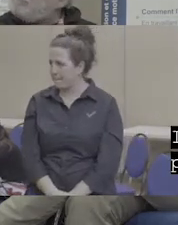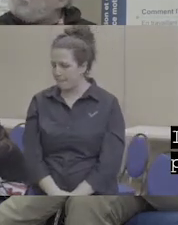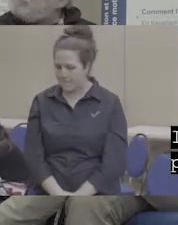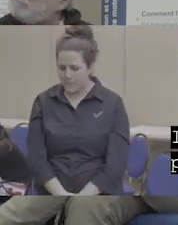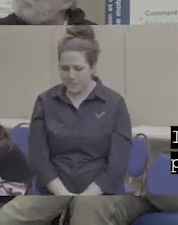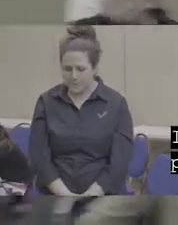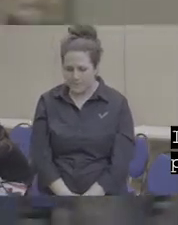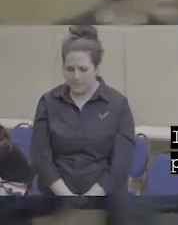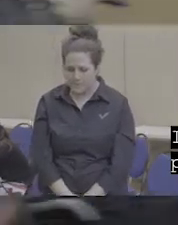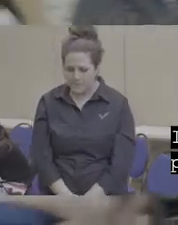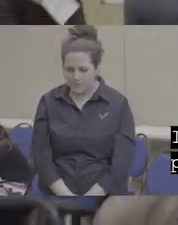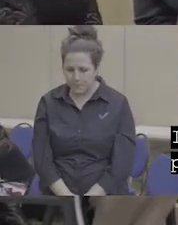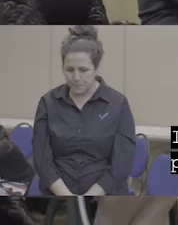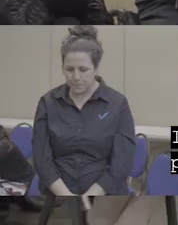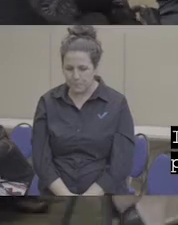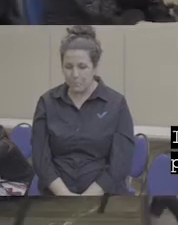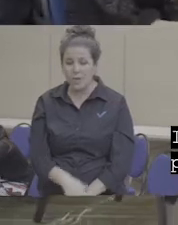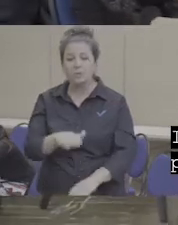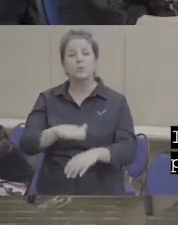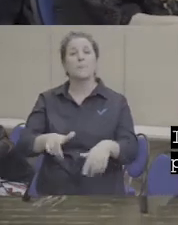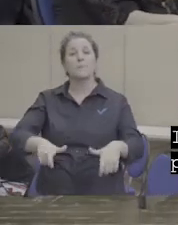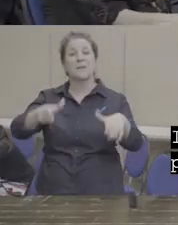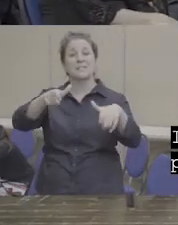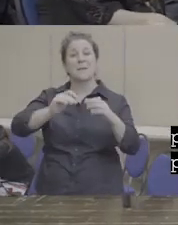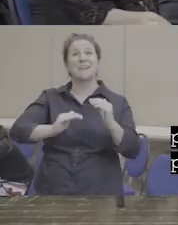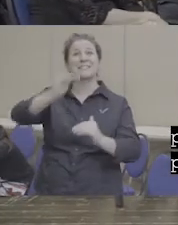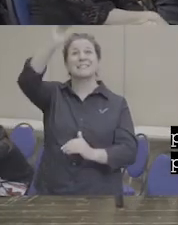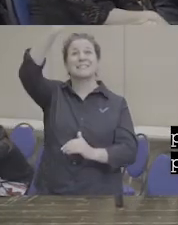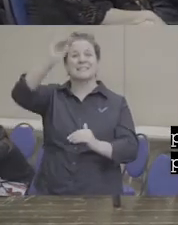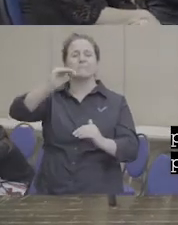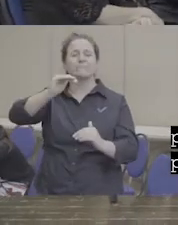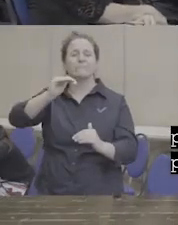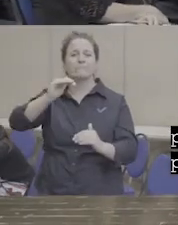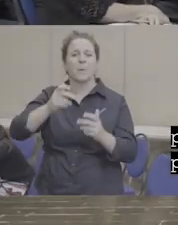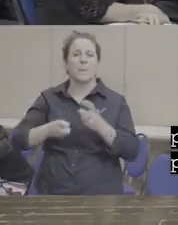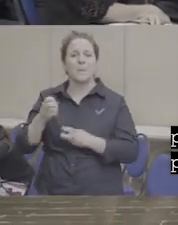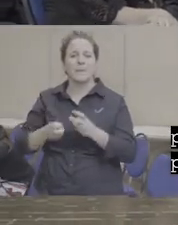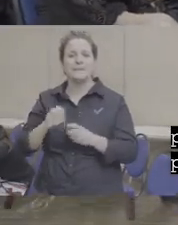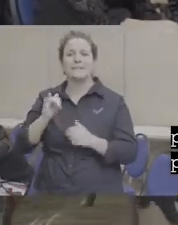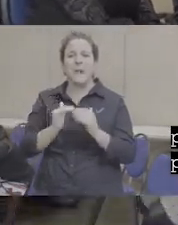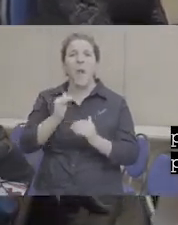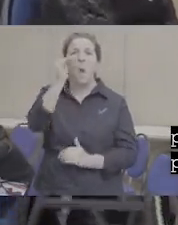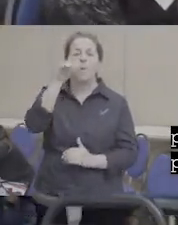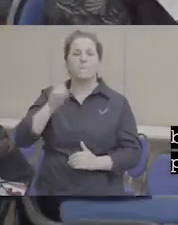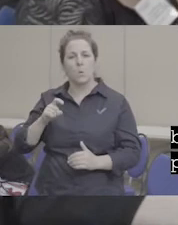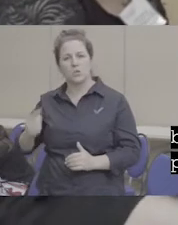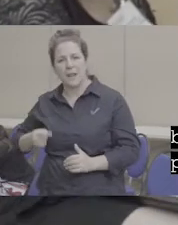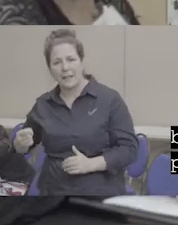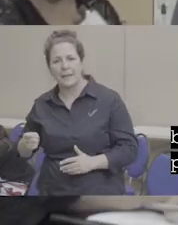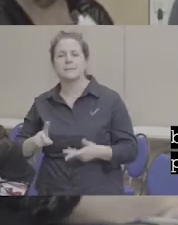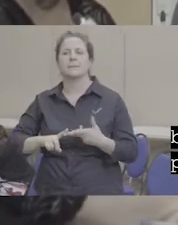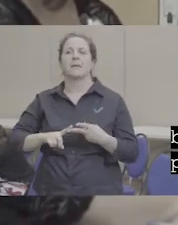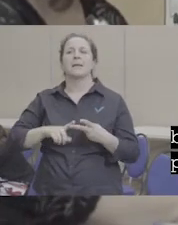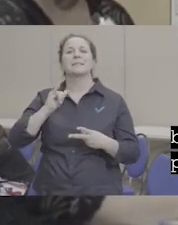Il y a une problématique qui, pour les bâtiments en hauteur, peu importe, ça dépend, demander si en hauteur, ça prend une génératrice, mais un bâtiment